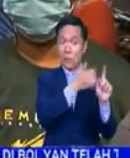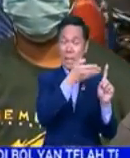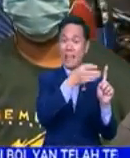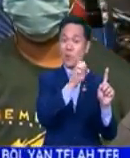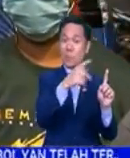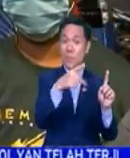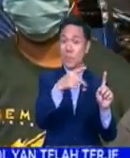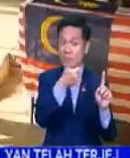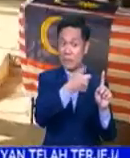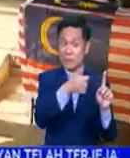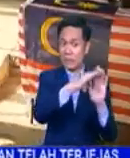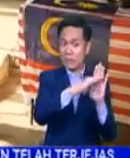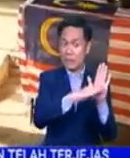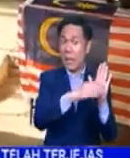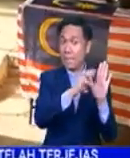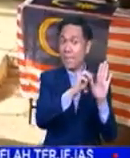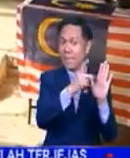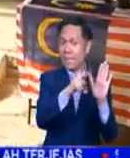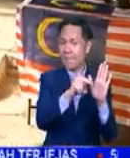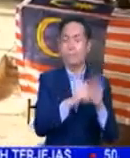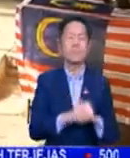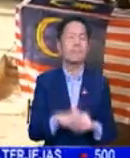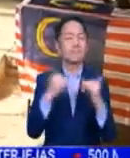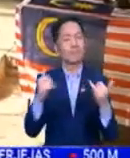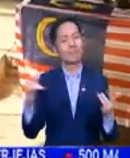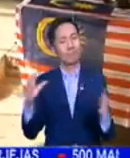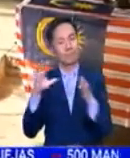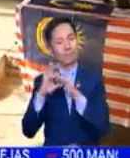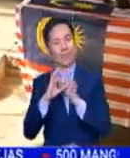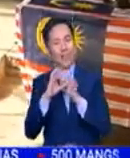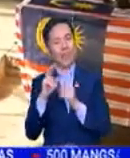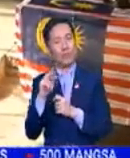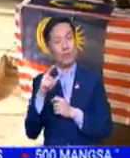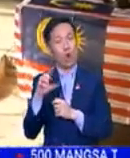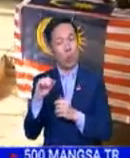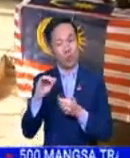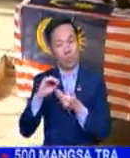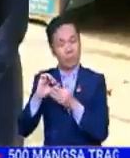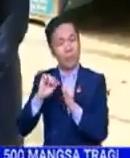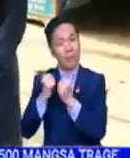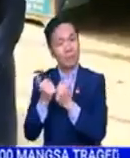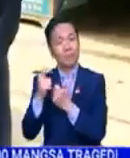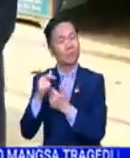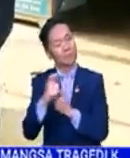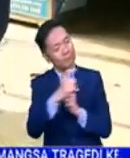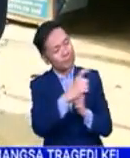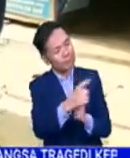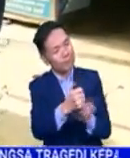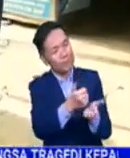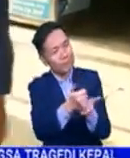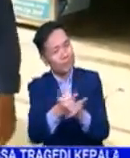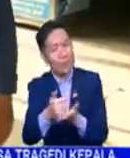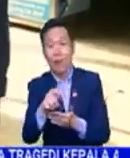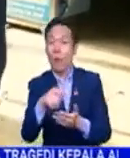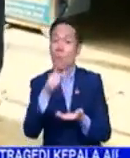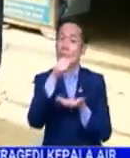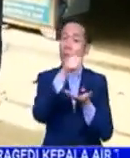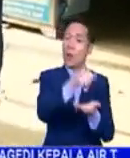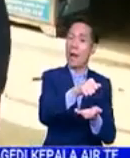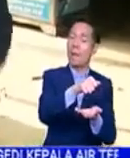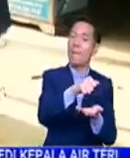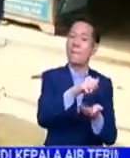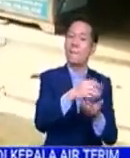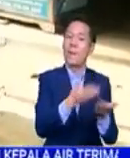oleh MKN lah. Terdahulu, Persatuan Gabungan NGO Selangor menyampaikan bantuan seperti barangan